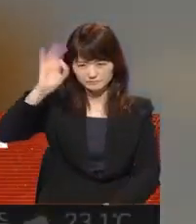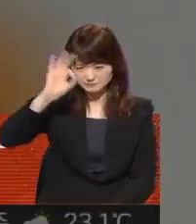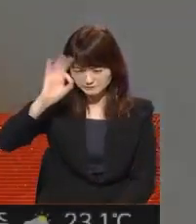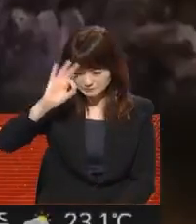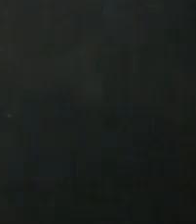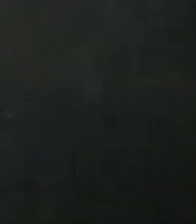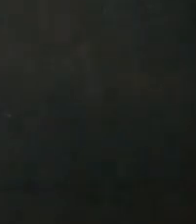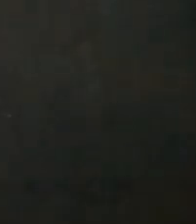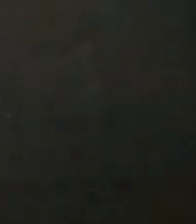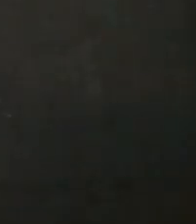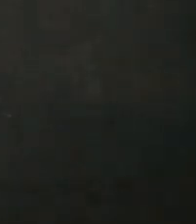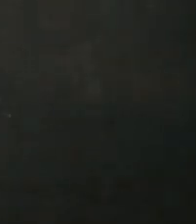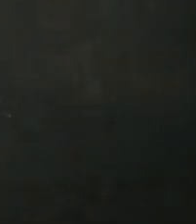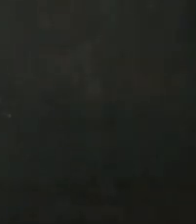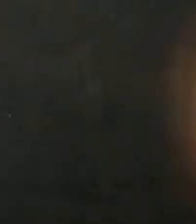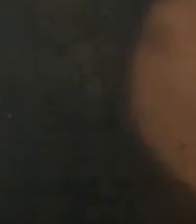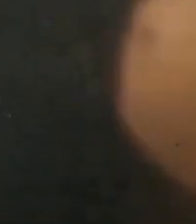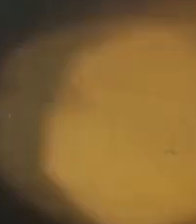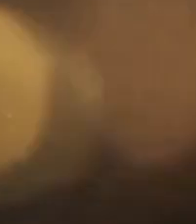있습니다